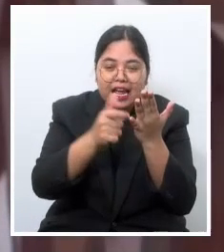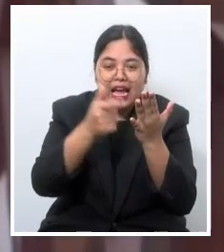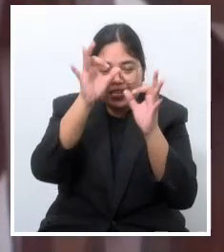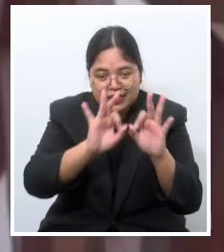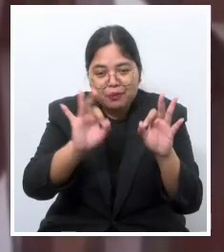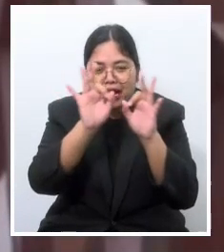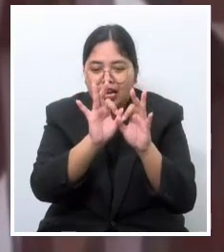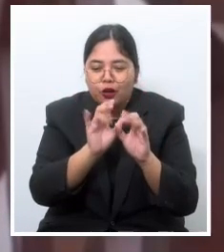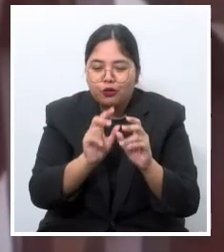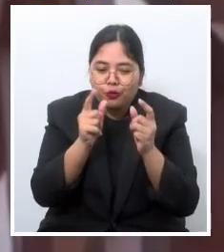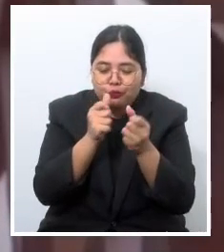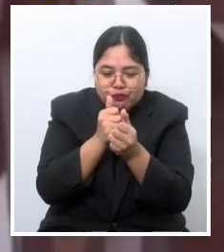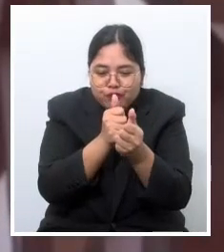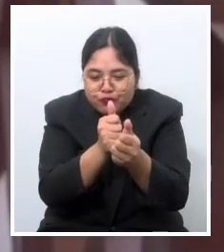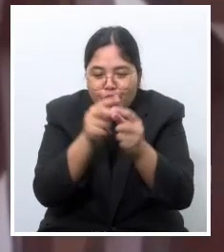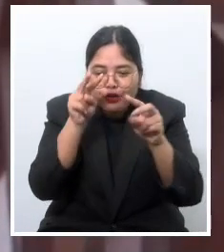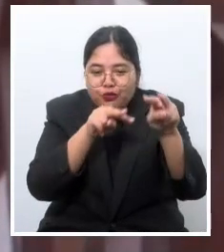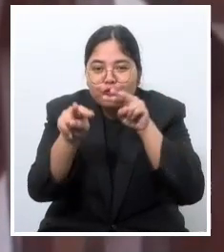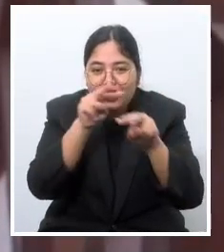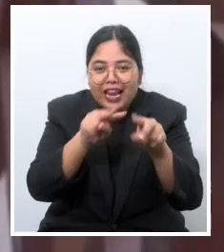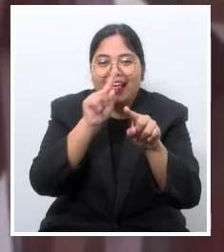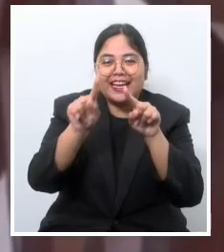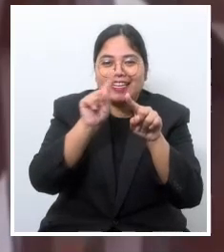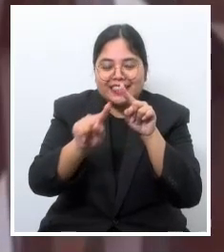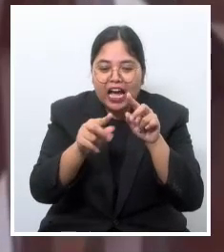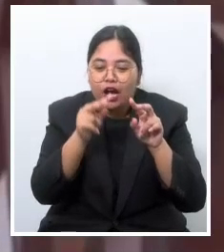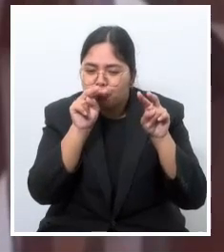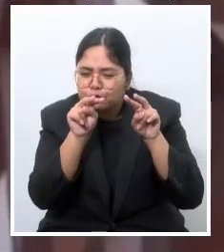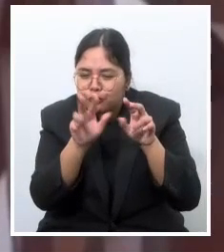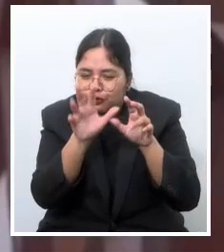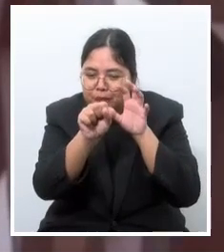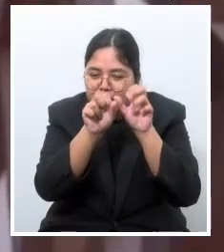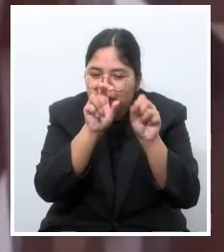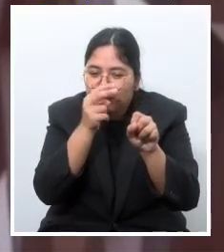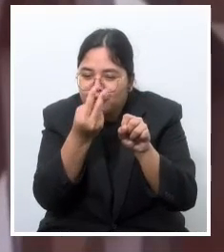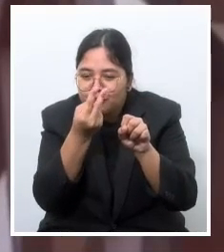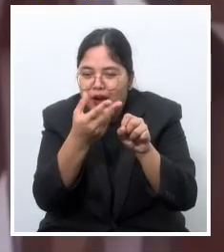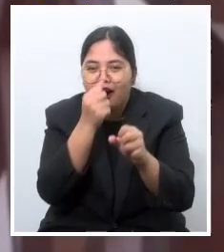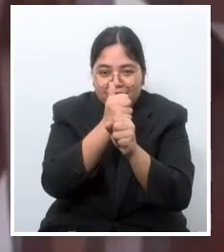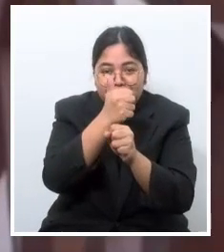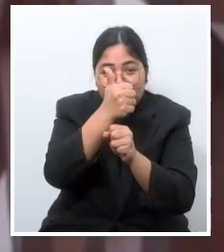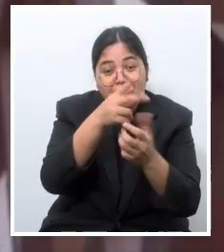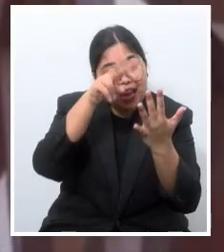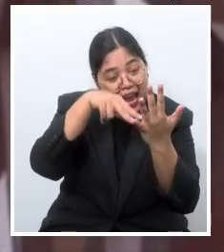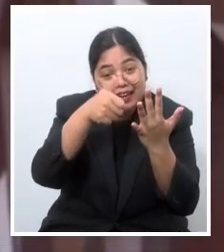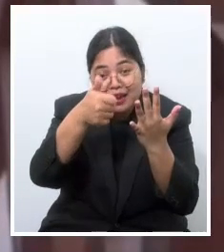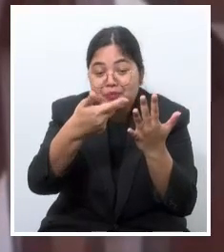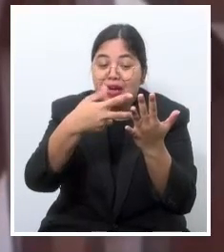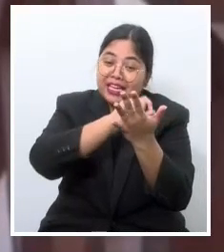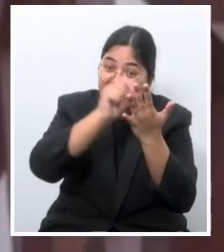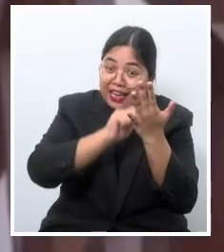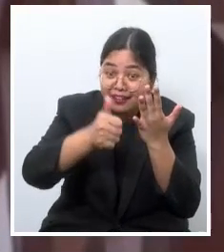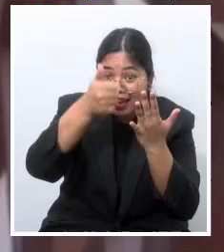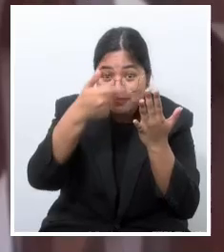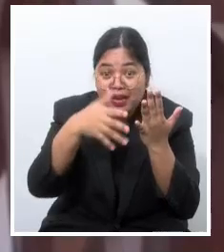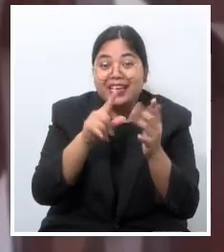ของขอฝากว่าคุณครูช่วยหดูแลและเอาใจใส่เพื่อเด็กของเราจะได้อ่านออกเขียนได้ผมขอเป็นกำลังใจให้กับคุณ